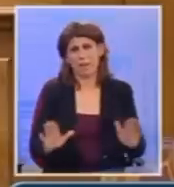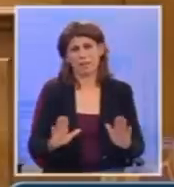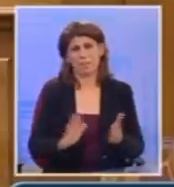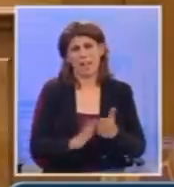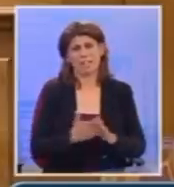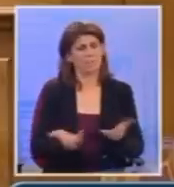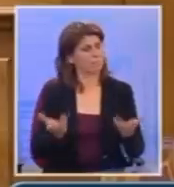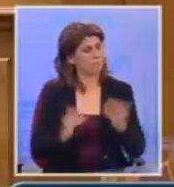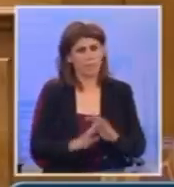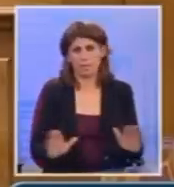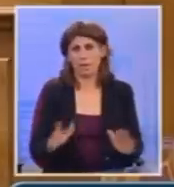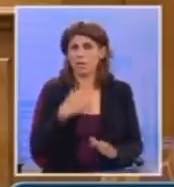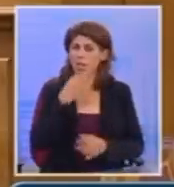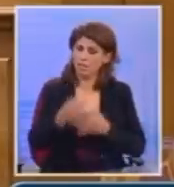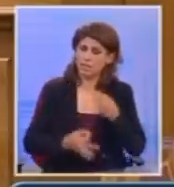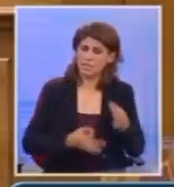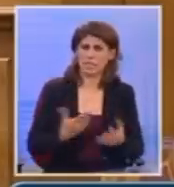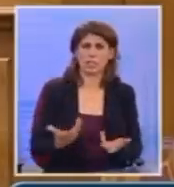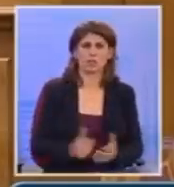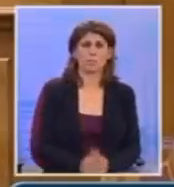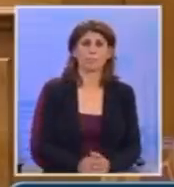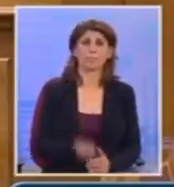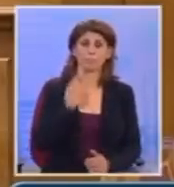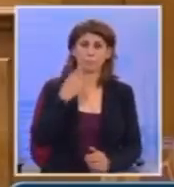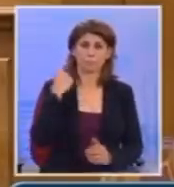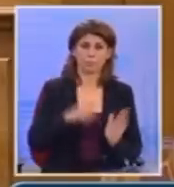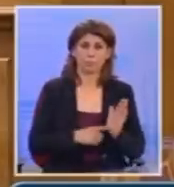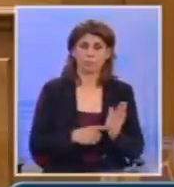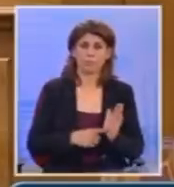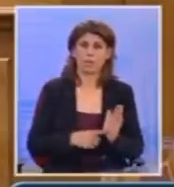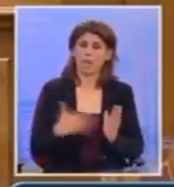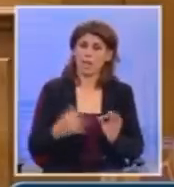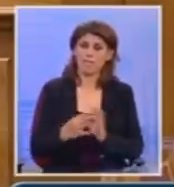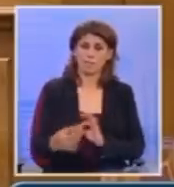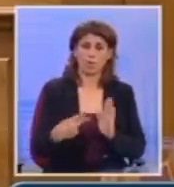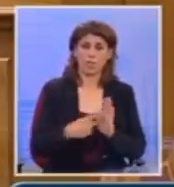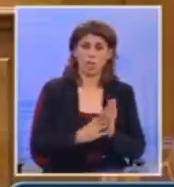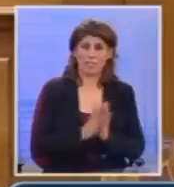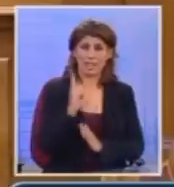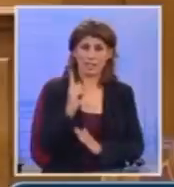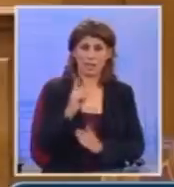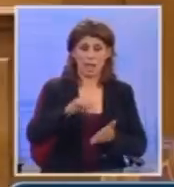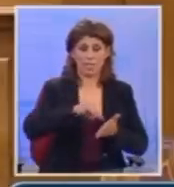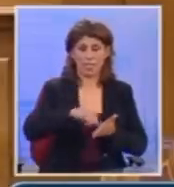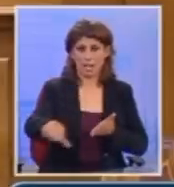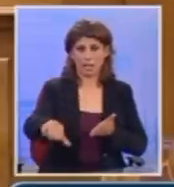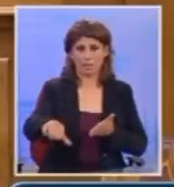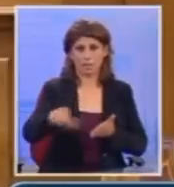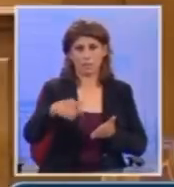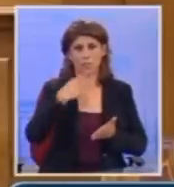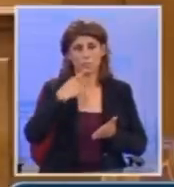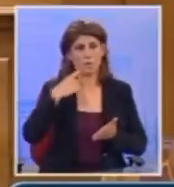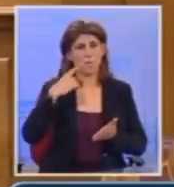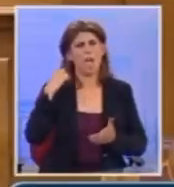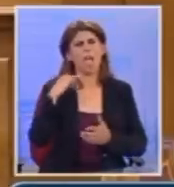γιατί. Παρά το γεγονός ότι ο προηγούμενος νόμος ισχύει από το 2011, της διαγραφής δηλαδή των λεγόμενων